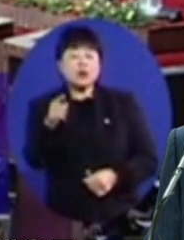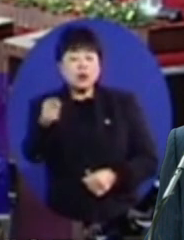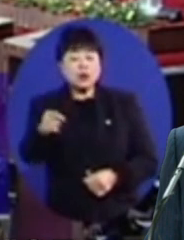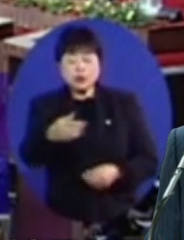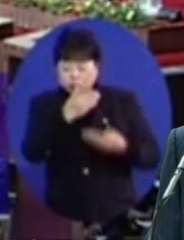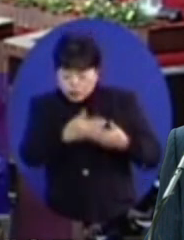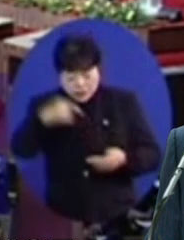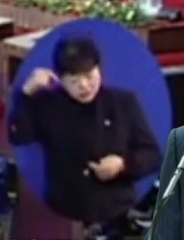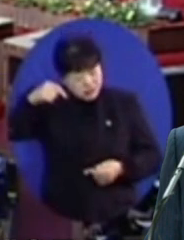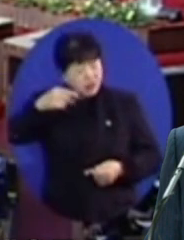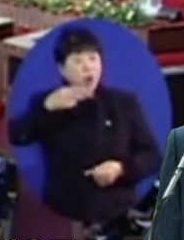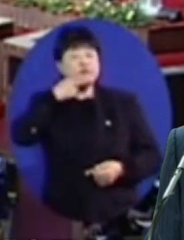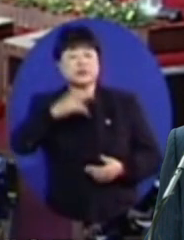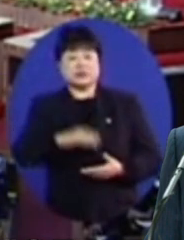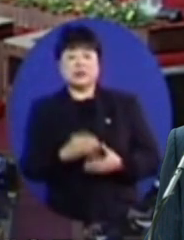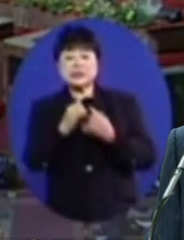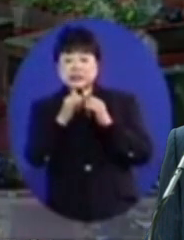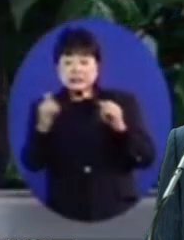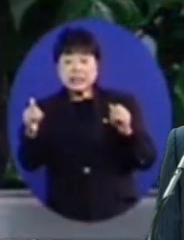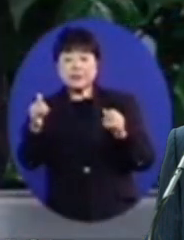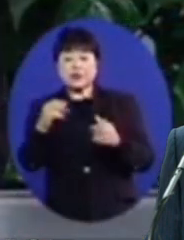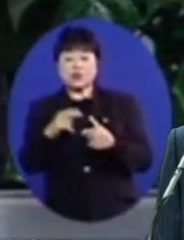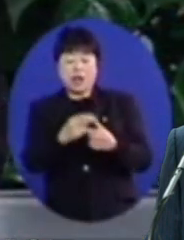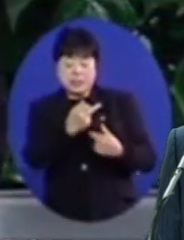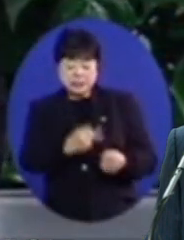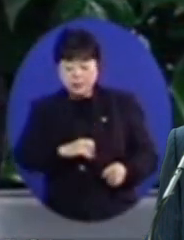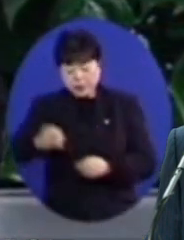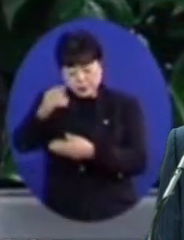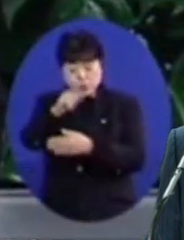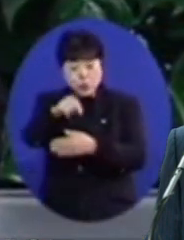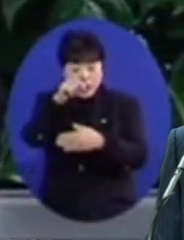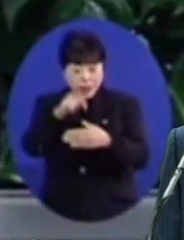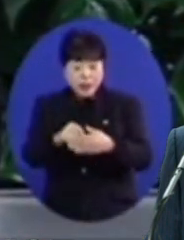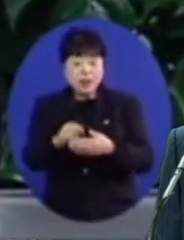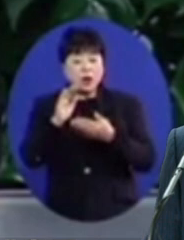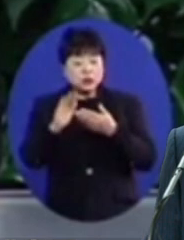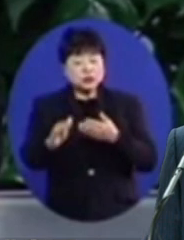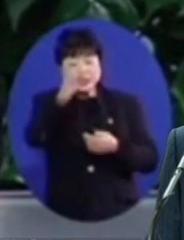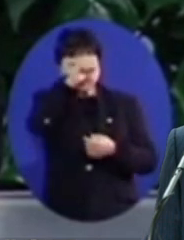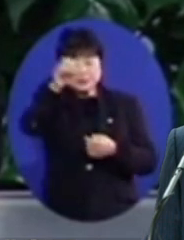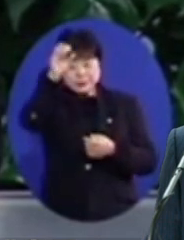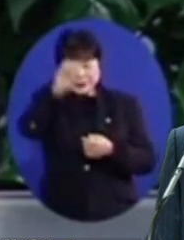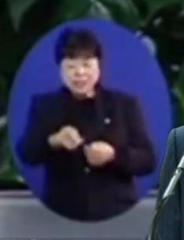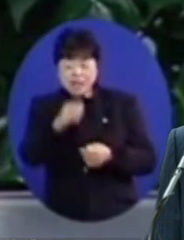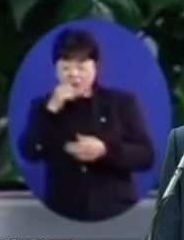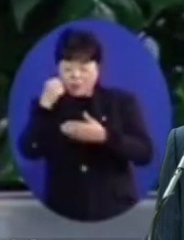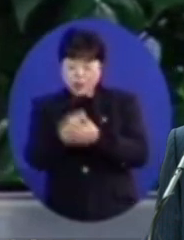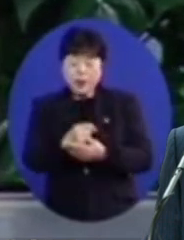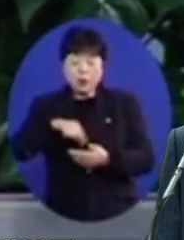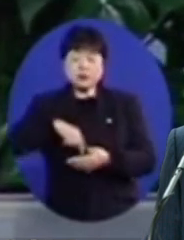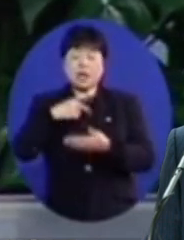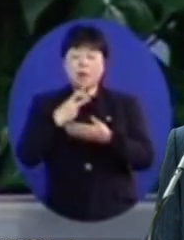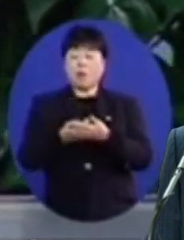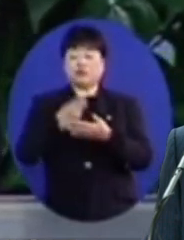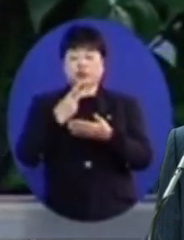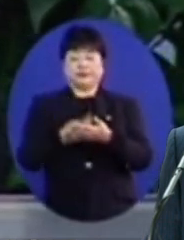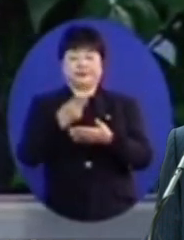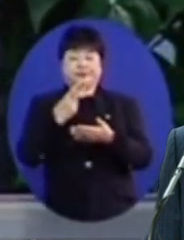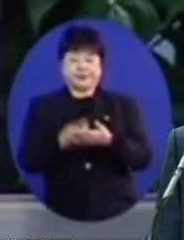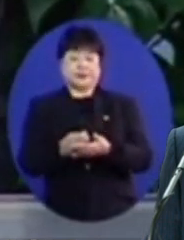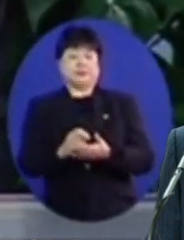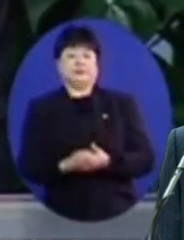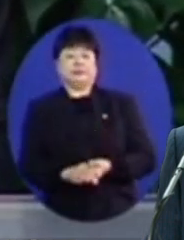아니하였도다 사람들과 제자들의 버림 속에 나중에 십자가에 못 박하여 혼자 몸부림쳤습니다